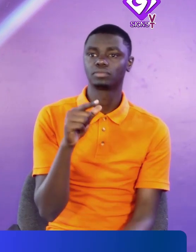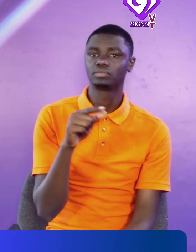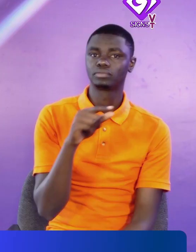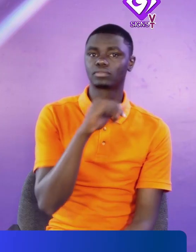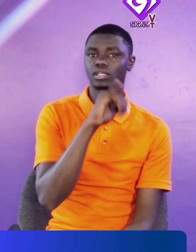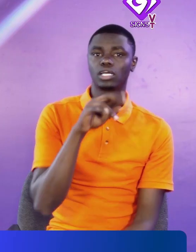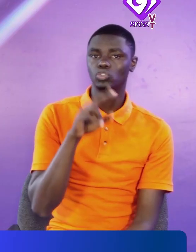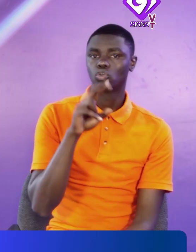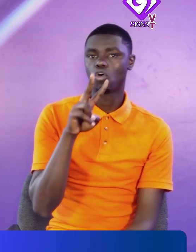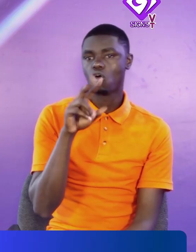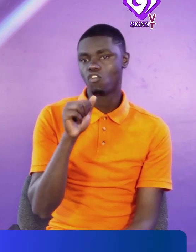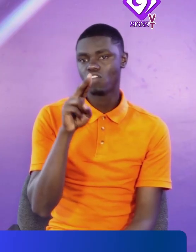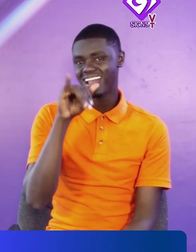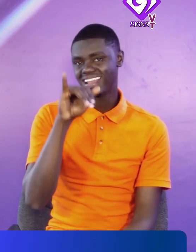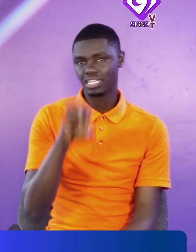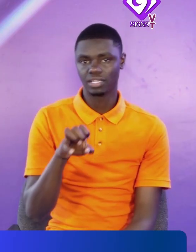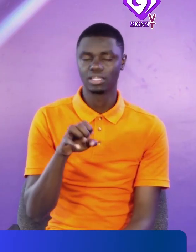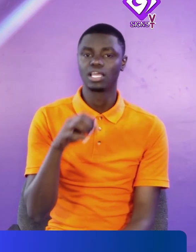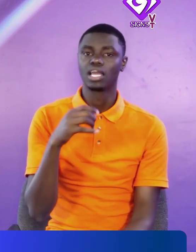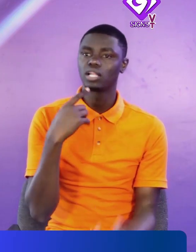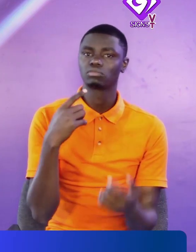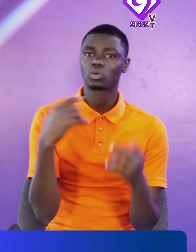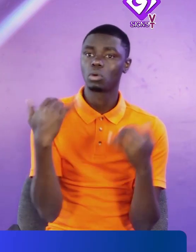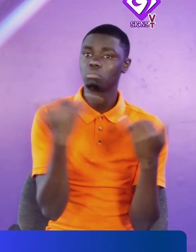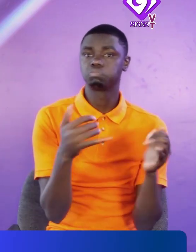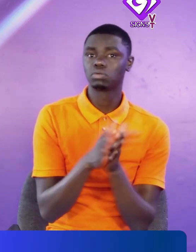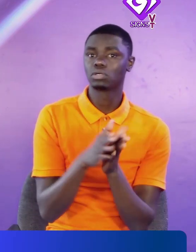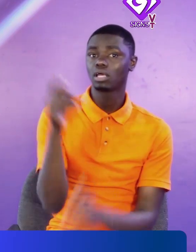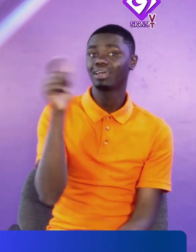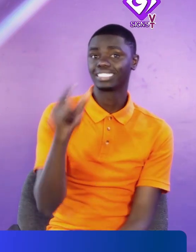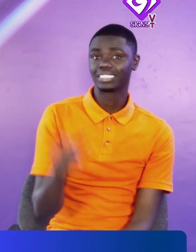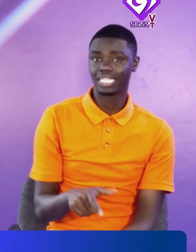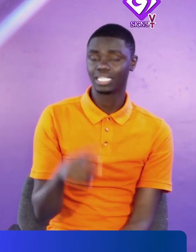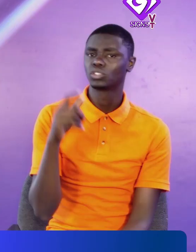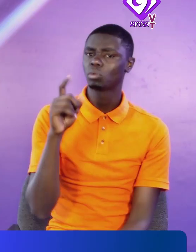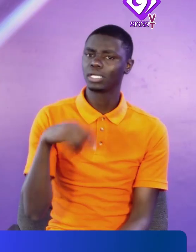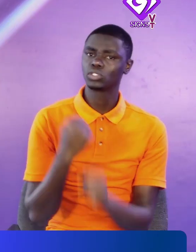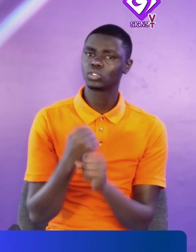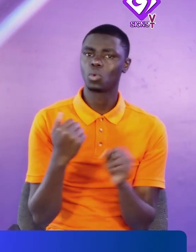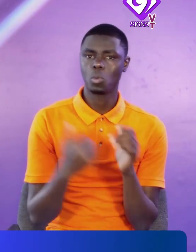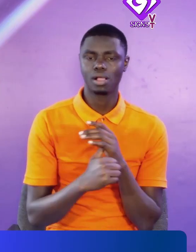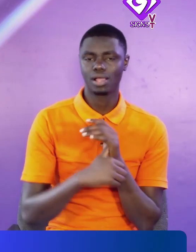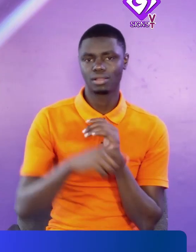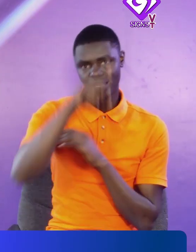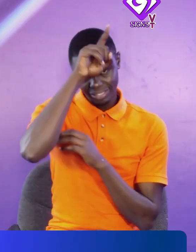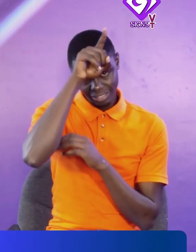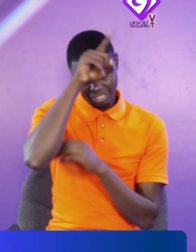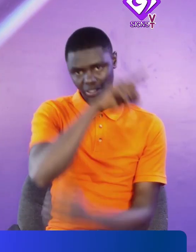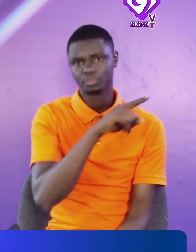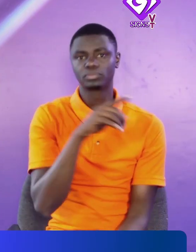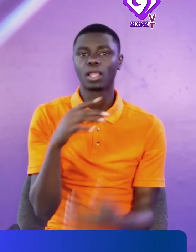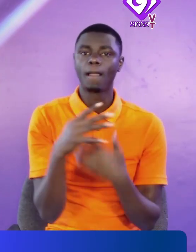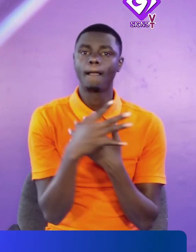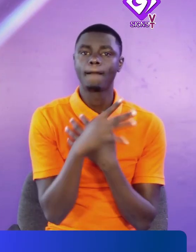unaona? Giovanni anacheza Torino huko Italy. Sasa lazima ajitume. Huko Ujerumani Bundesliga, Borussia Dortmund atakuwa